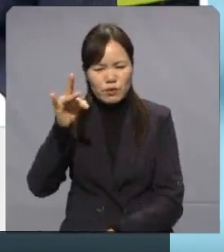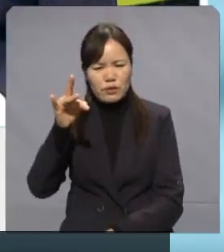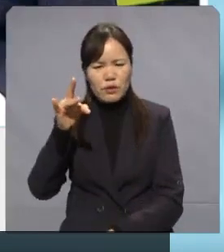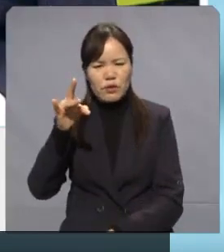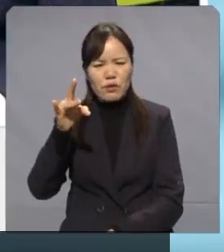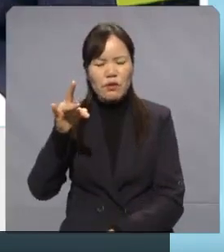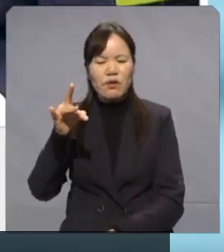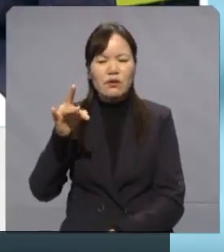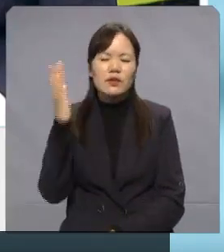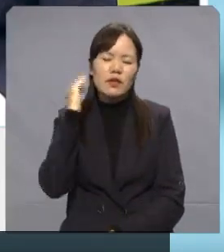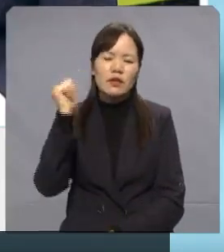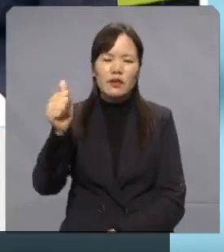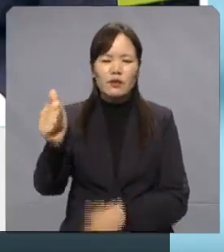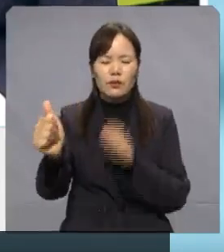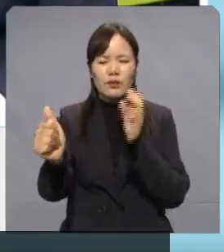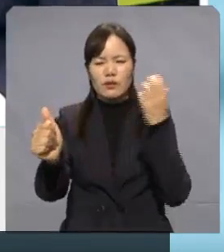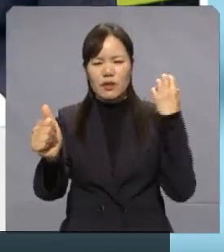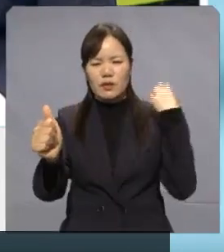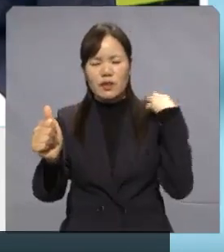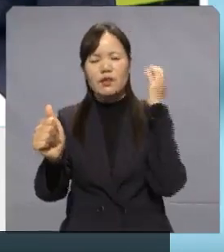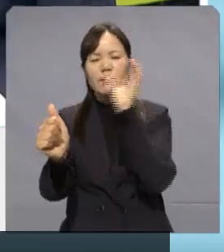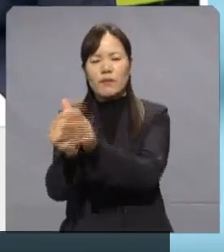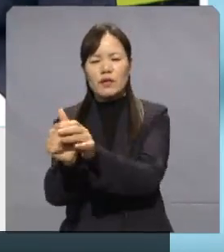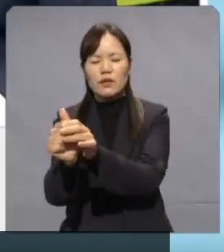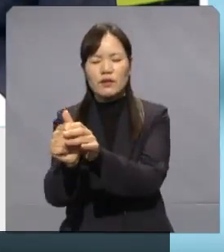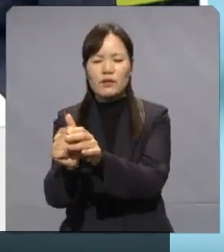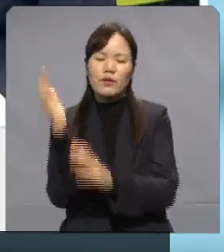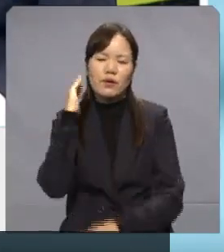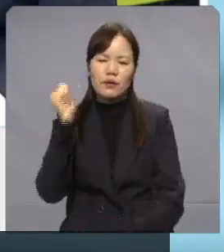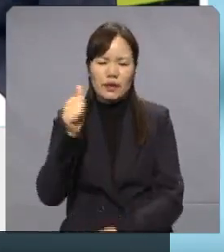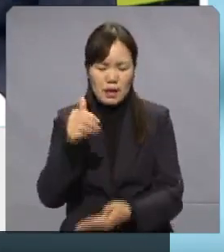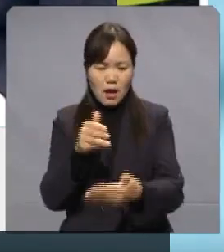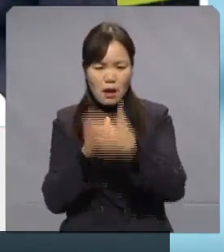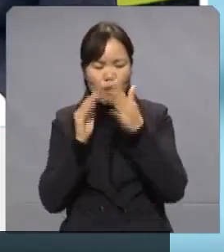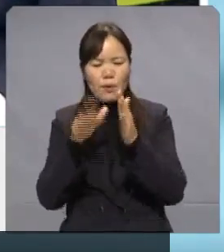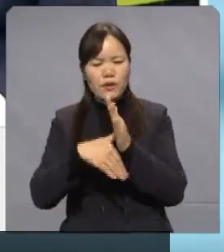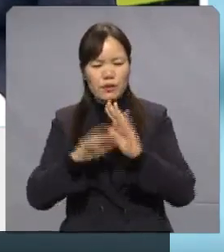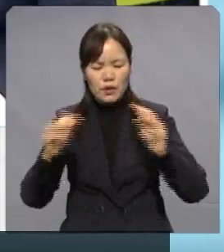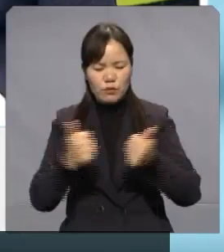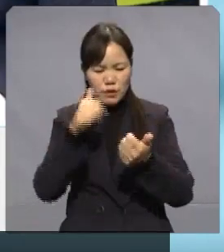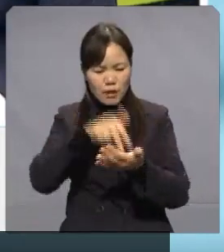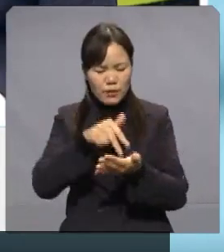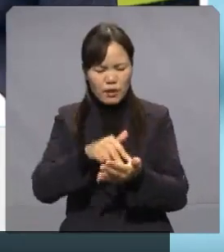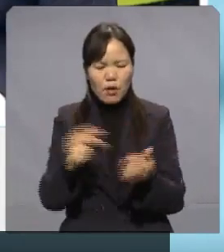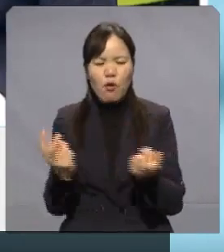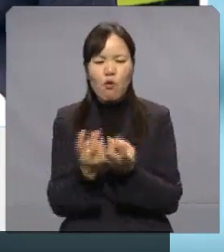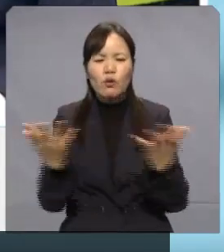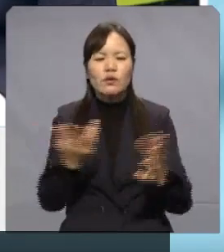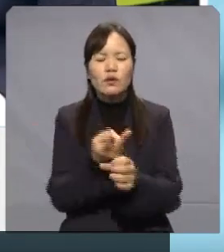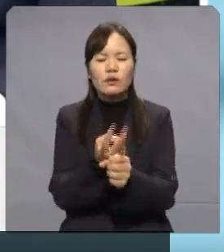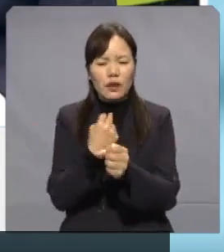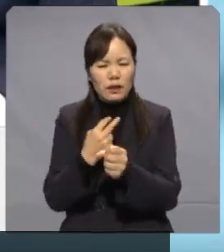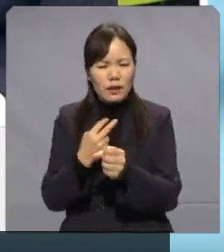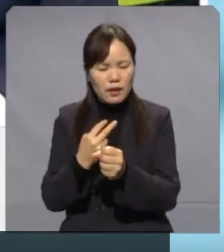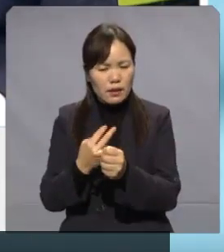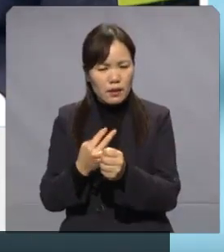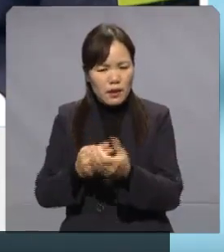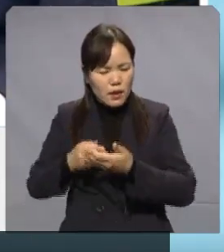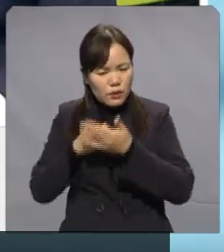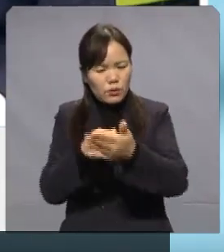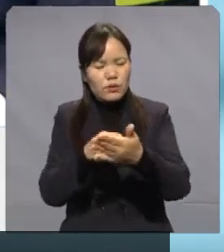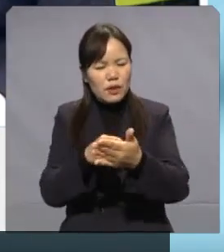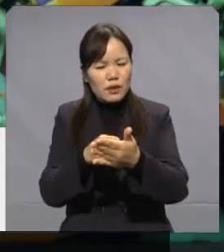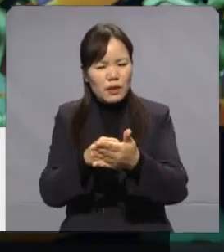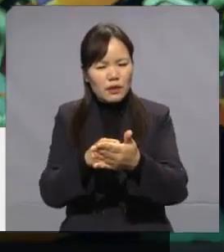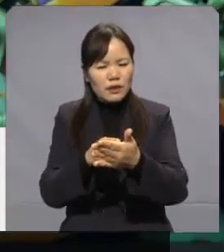한번 넘기고, 대통령이 이걸 거부했을 경우에 국회로서는 어쩔 수 없이 탄핵소추를 할 수밖에 없다, 이런 어떤